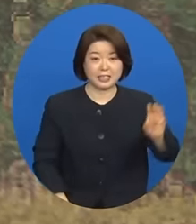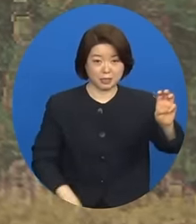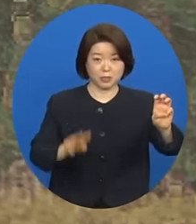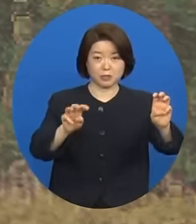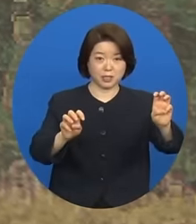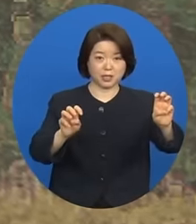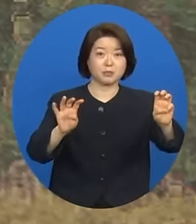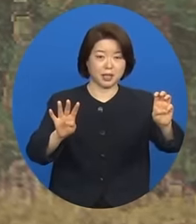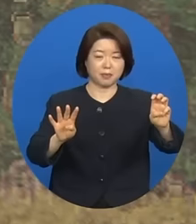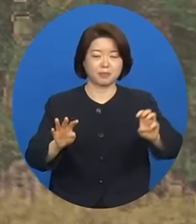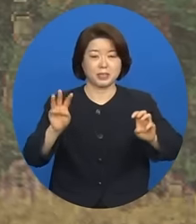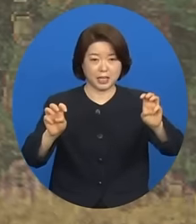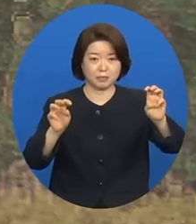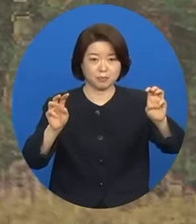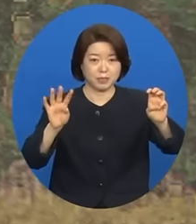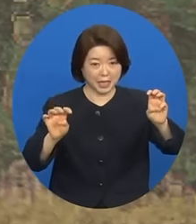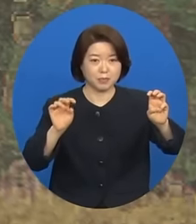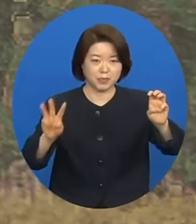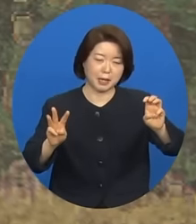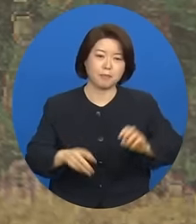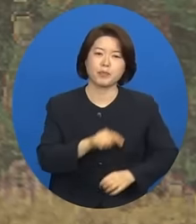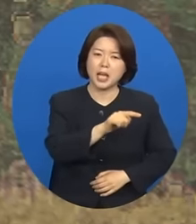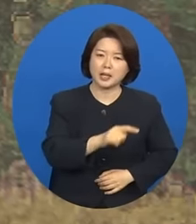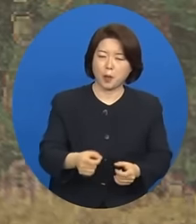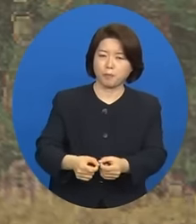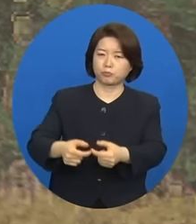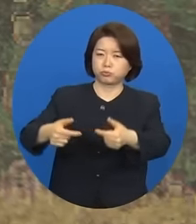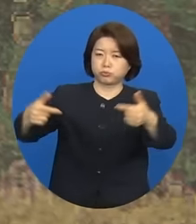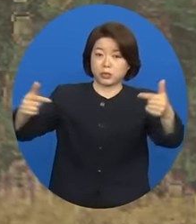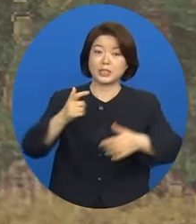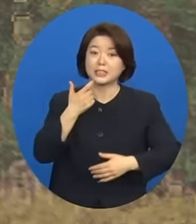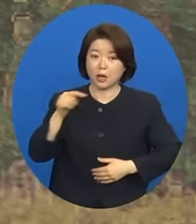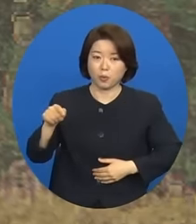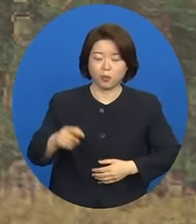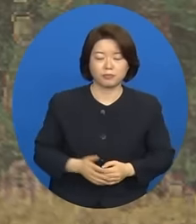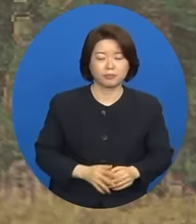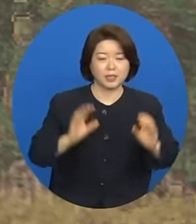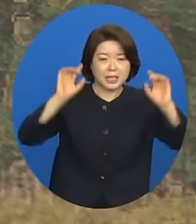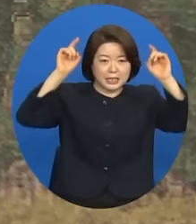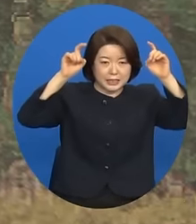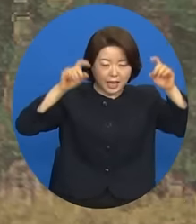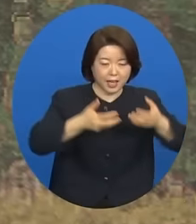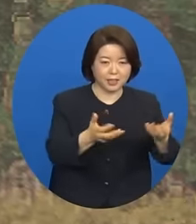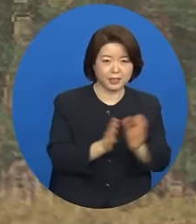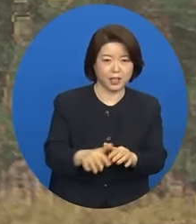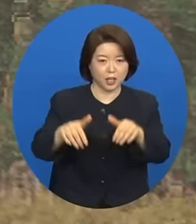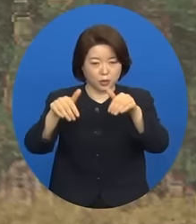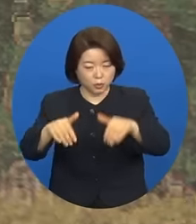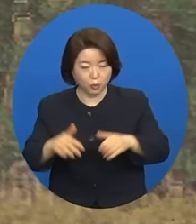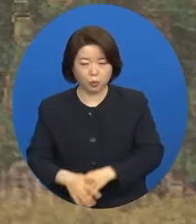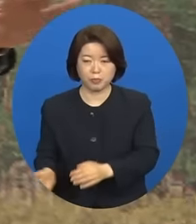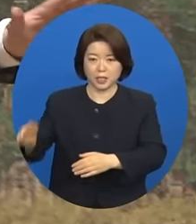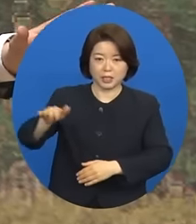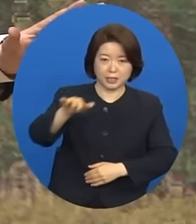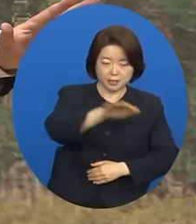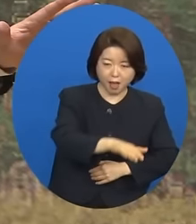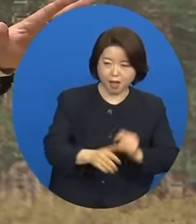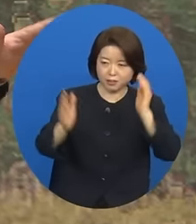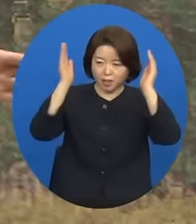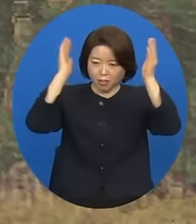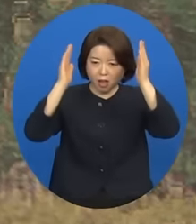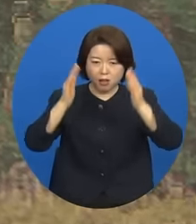43절이에요. 이에 그 사람이 매우 번창하여 야곱입니다. 양떼와 노비와 낙타와 나귀가 막 너무 많은